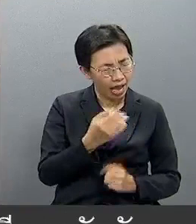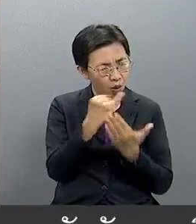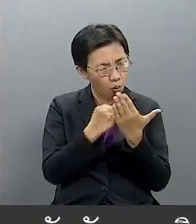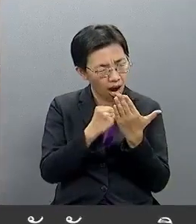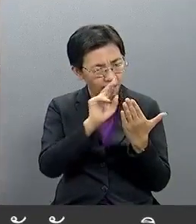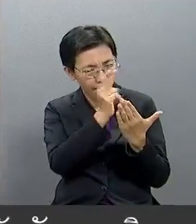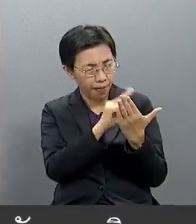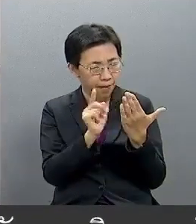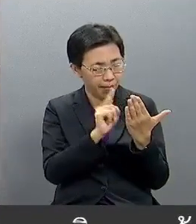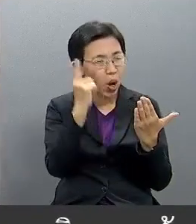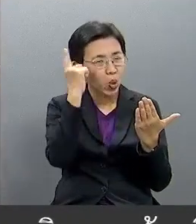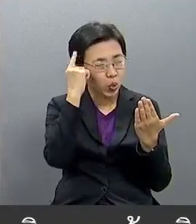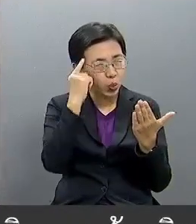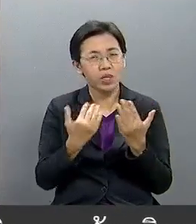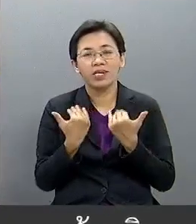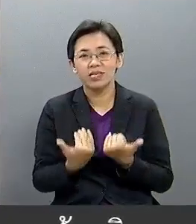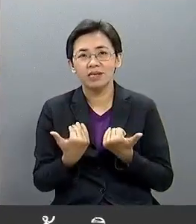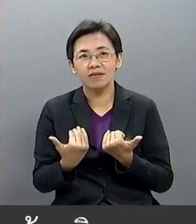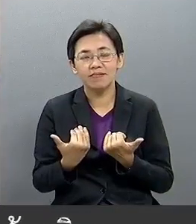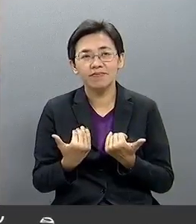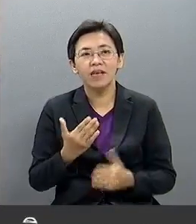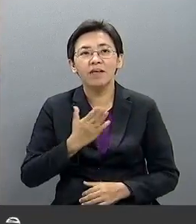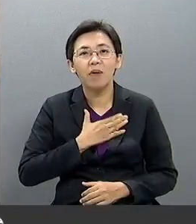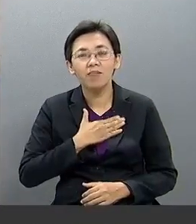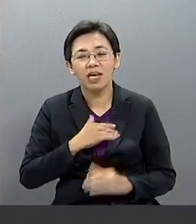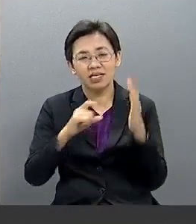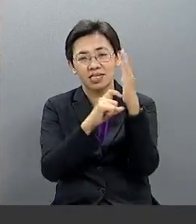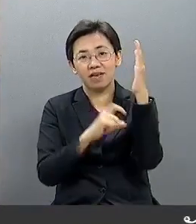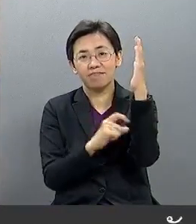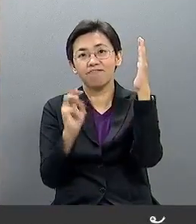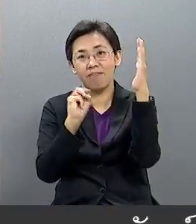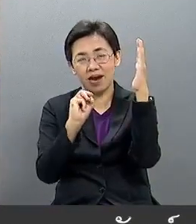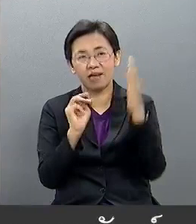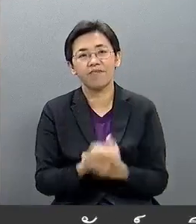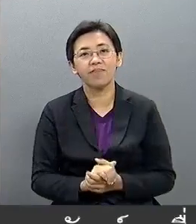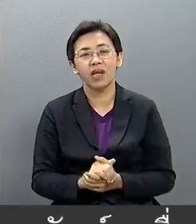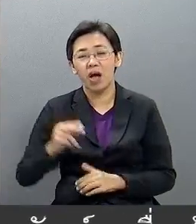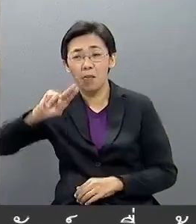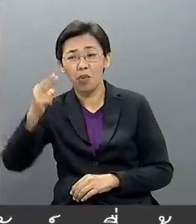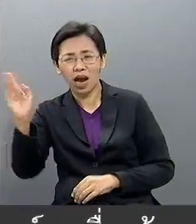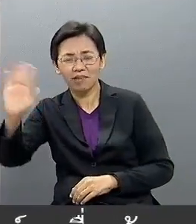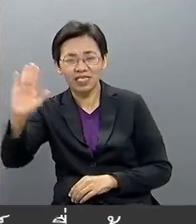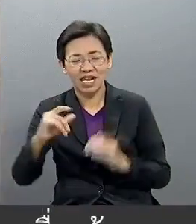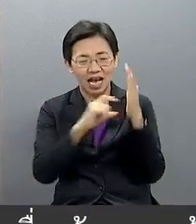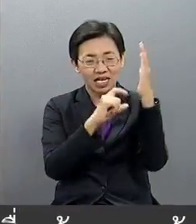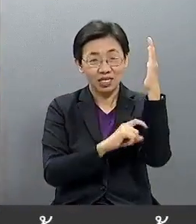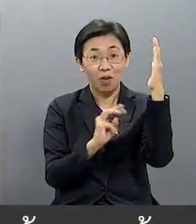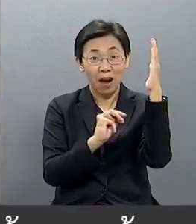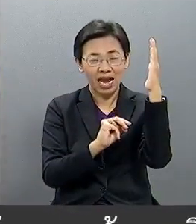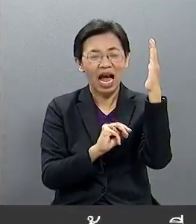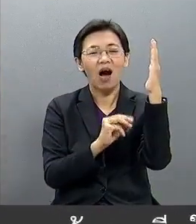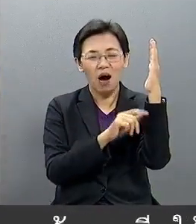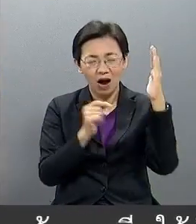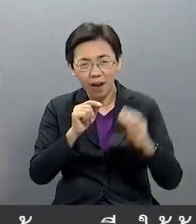มใช้บางครั้งผมใช้ไม้ไผ่แทนผู้กันนะครับจะเห็นว่ามีบางชุดที่ผมใช้ไม้ไ